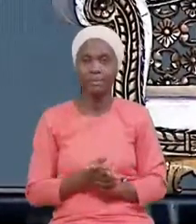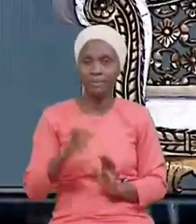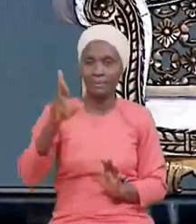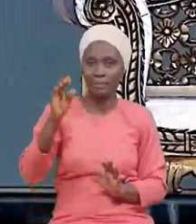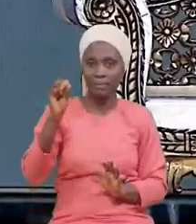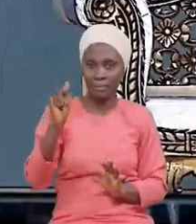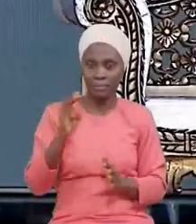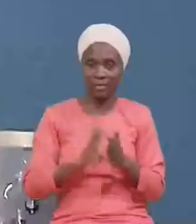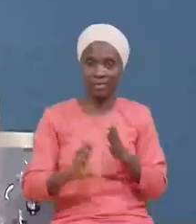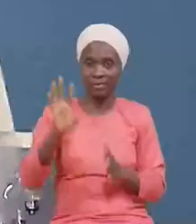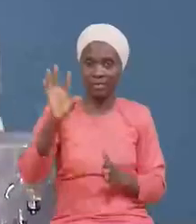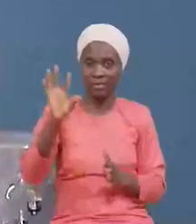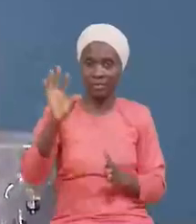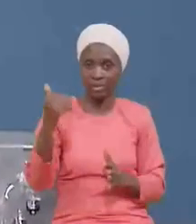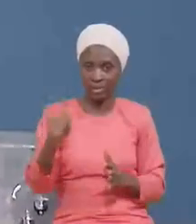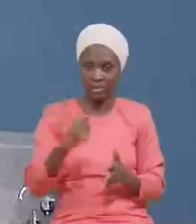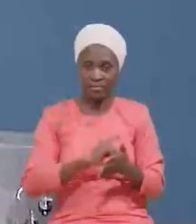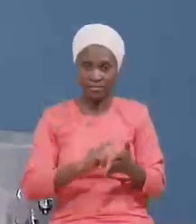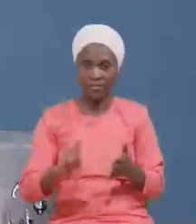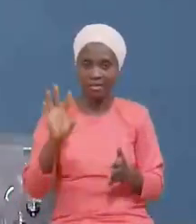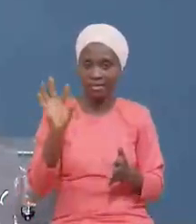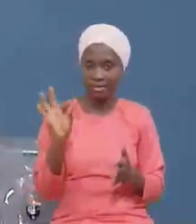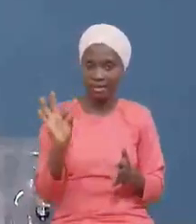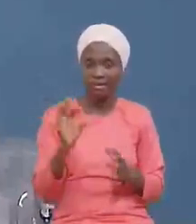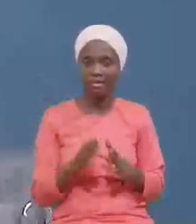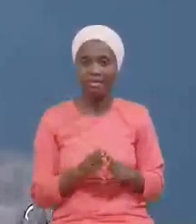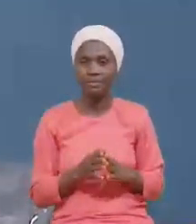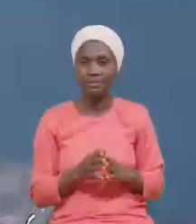Romains 10, verset 9.